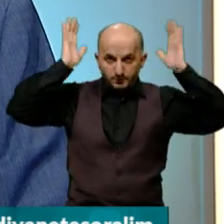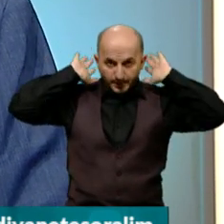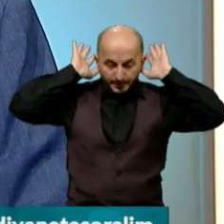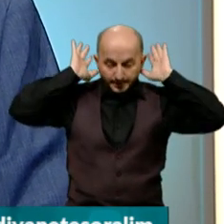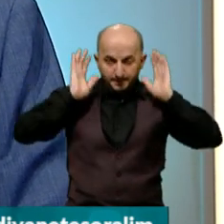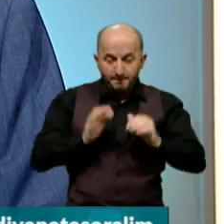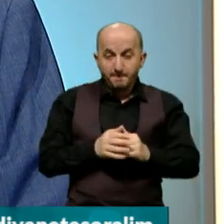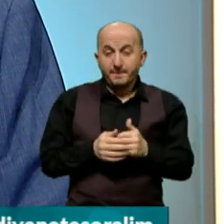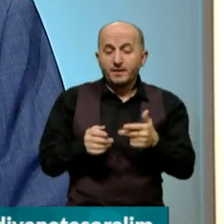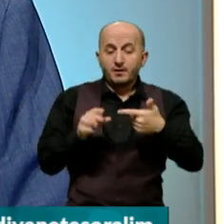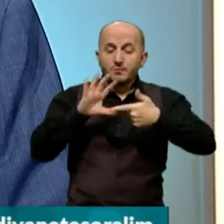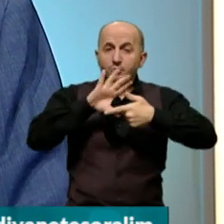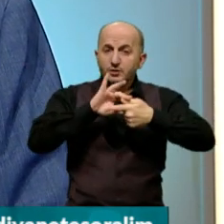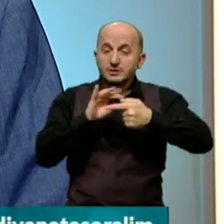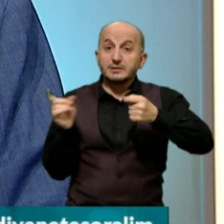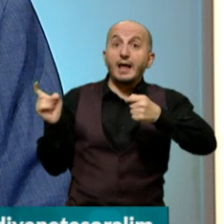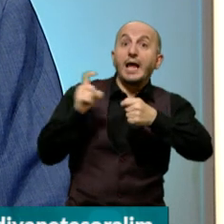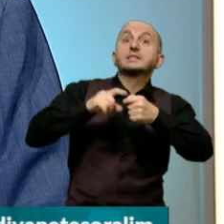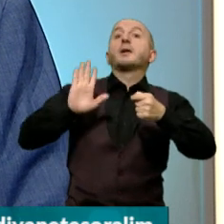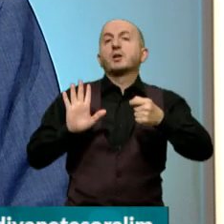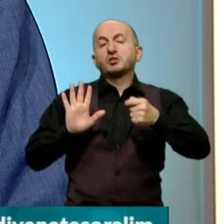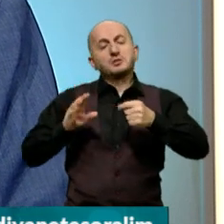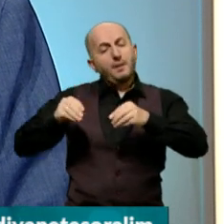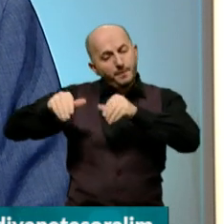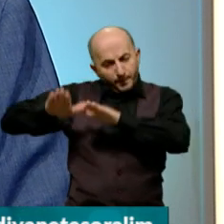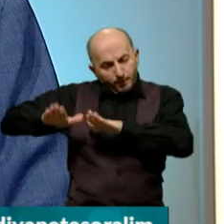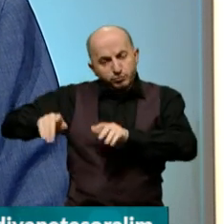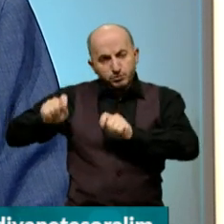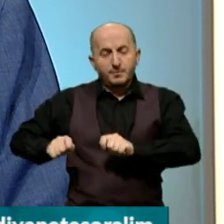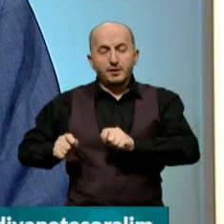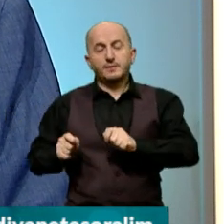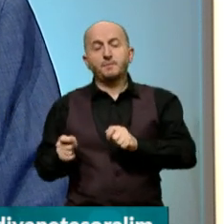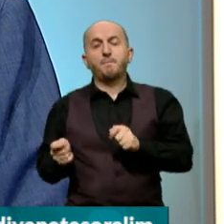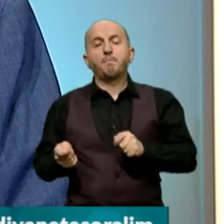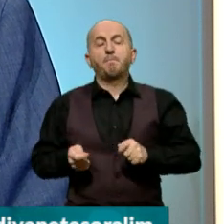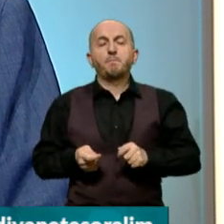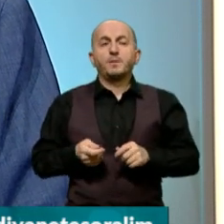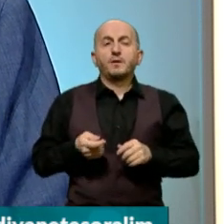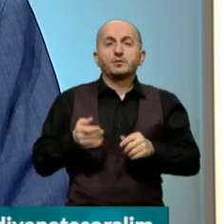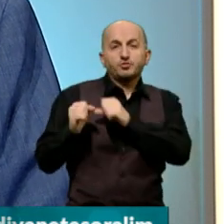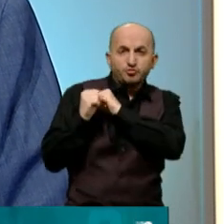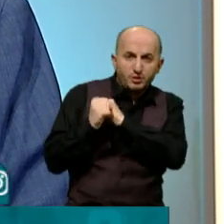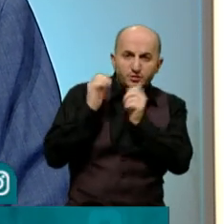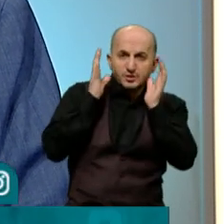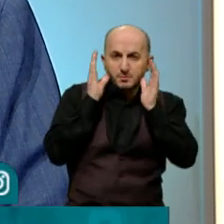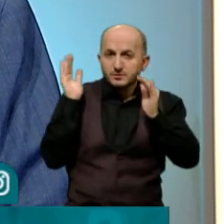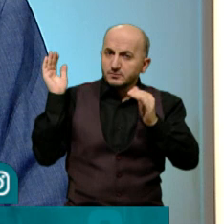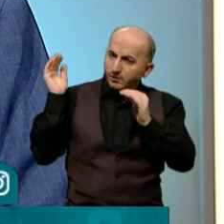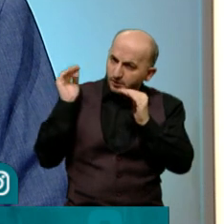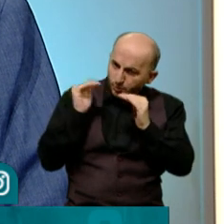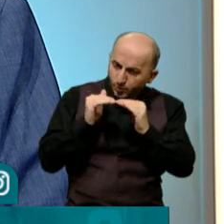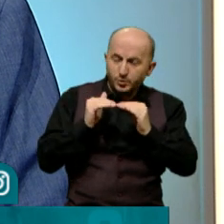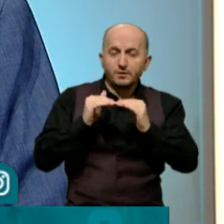Bunlara yetişemeyecekse söylediğimiz gibi teyemmüm alarak cenaze namazına tabi olur ve